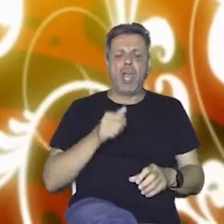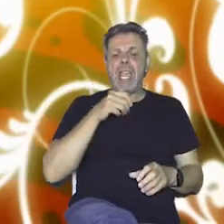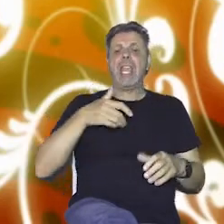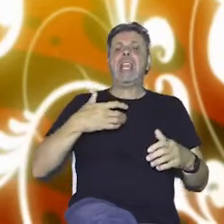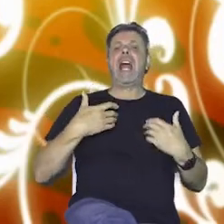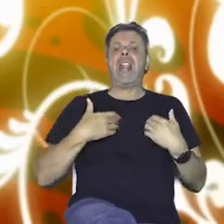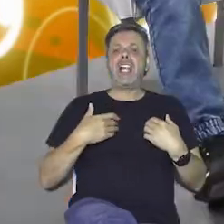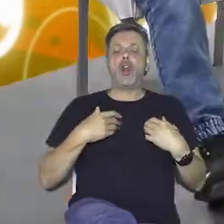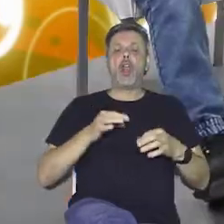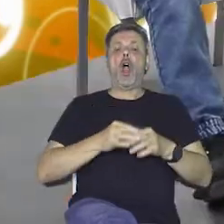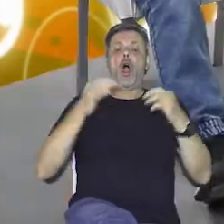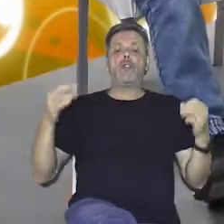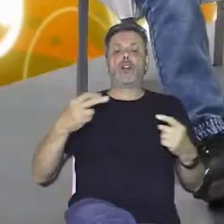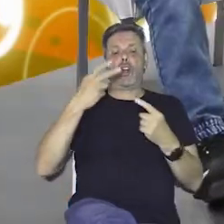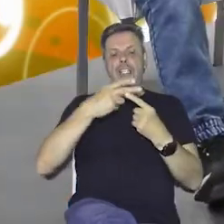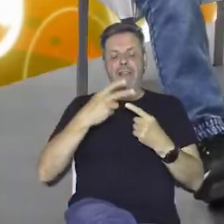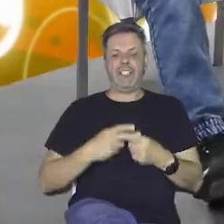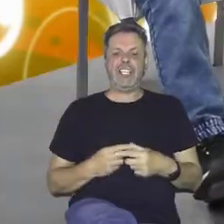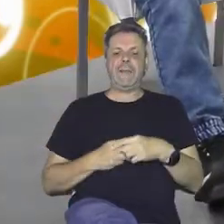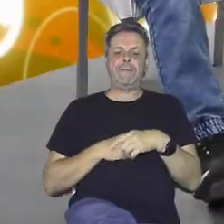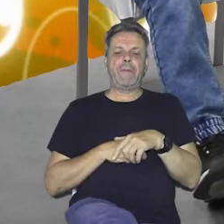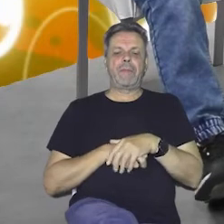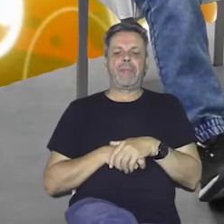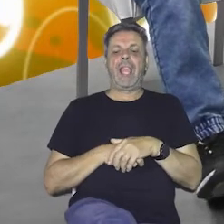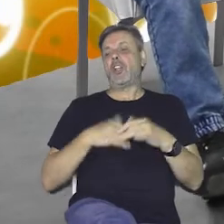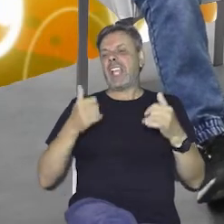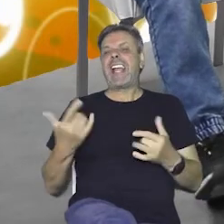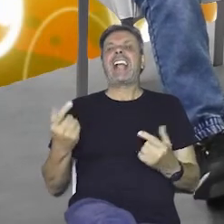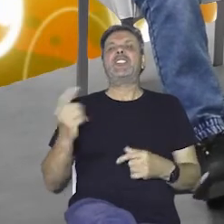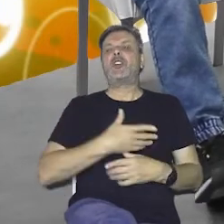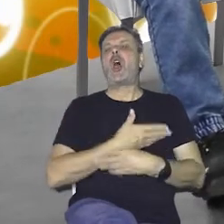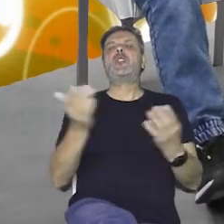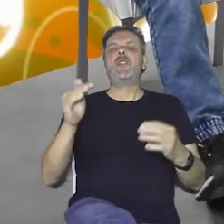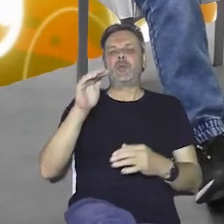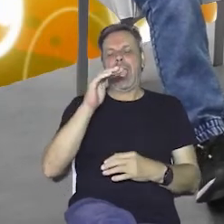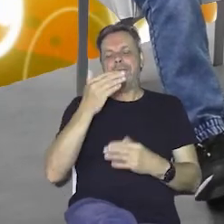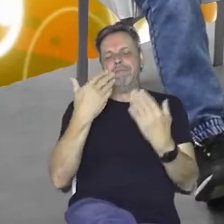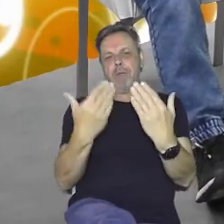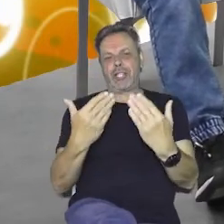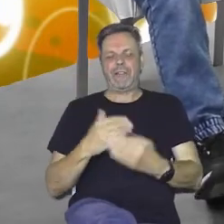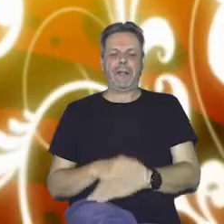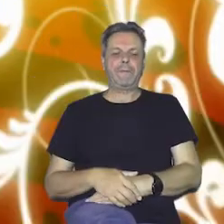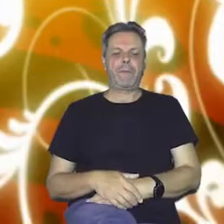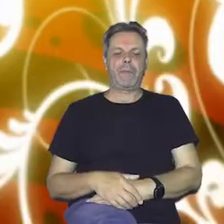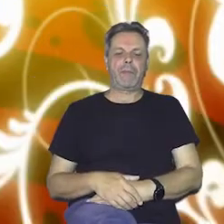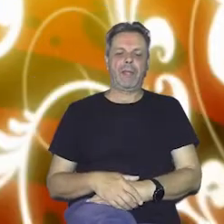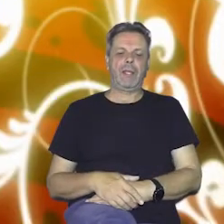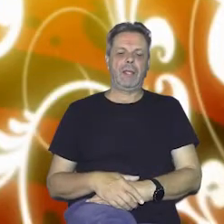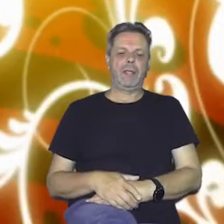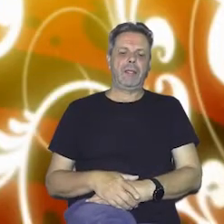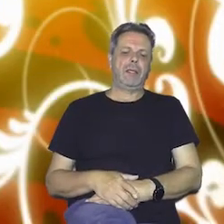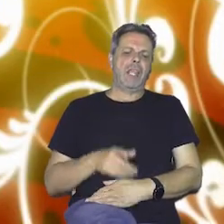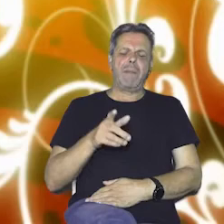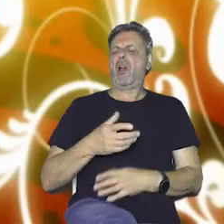Otvorenoj televiziji. Tako vidla je. Sam kad si došao, svi su te pozdravljali, svi te poznaju. Autor si brojnih